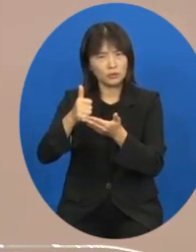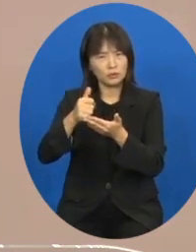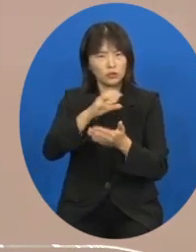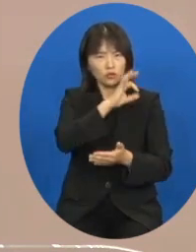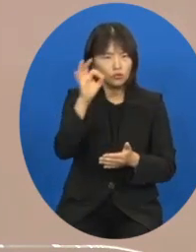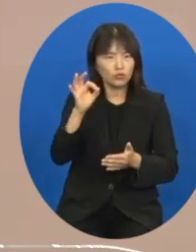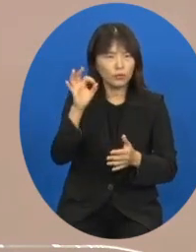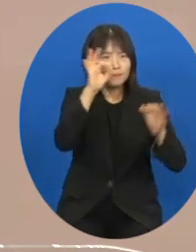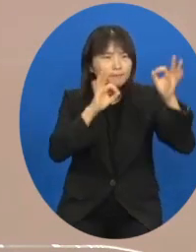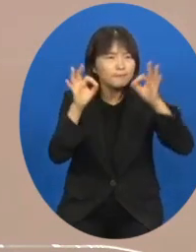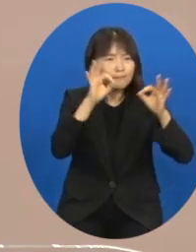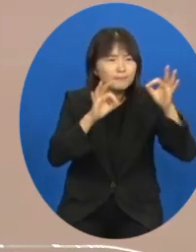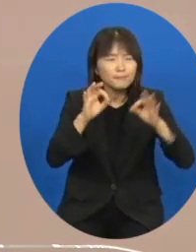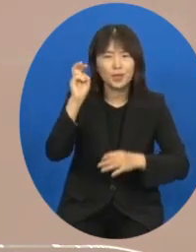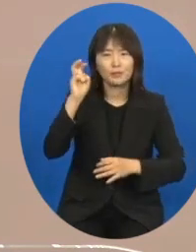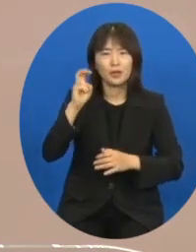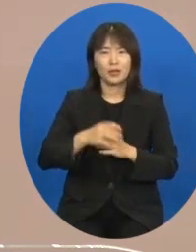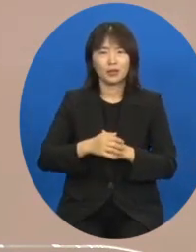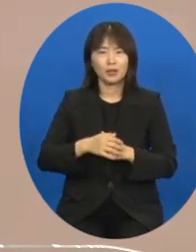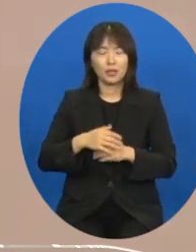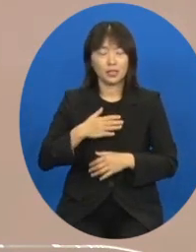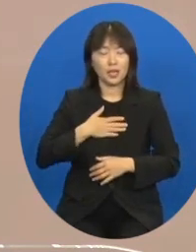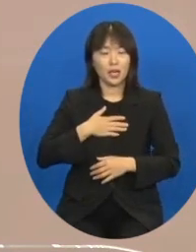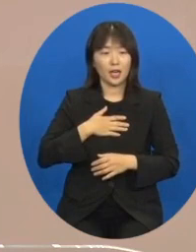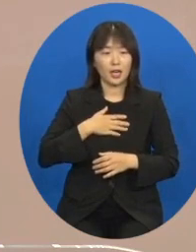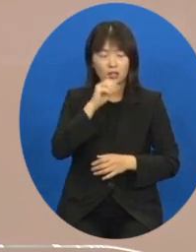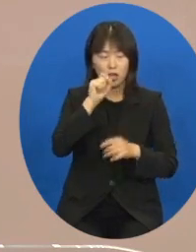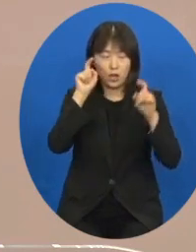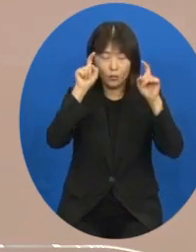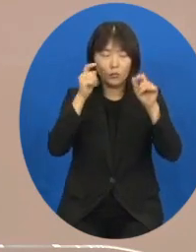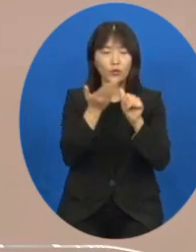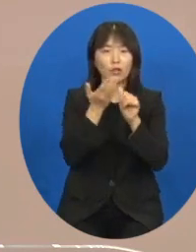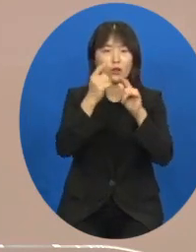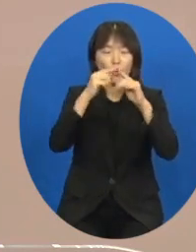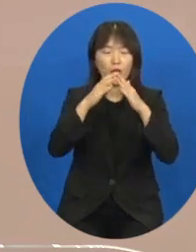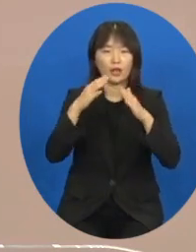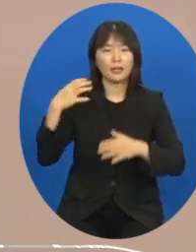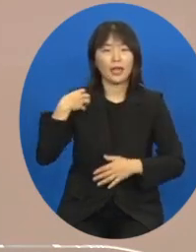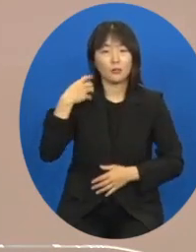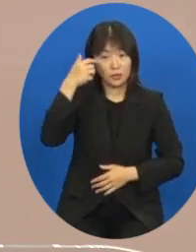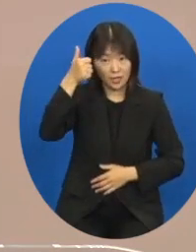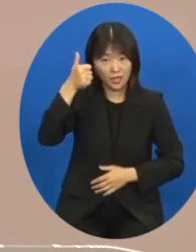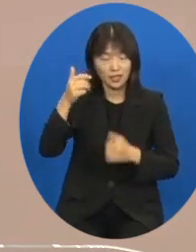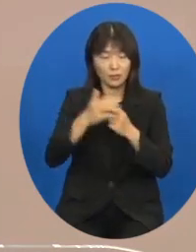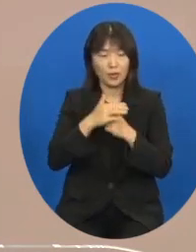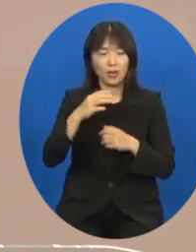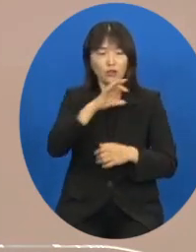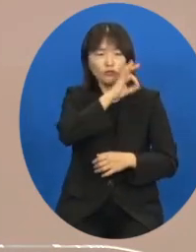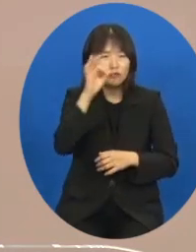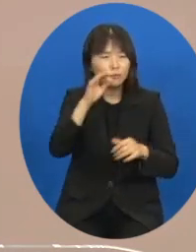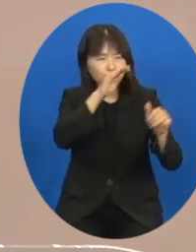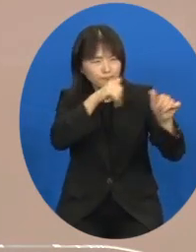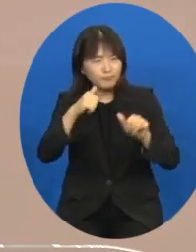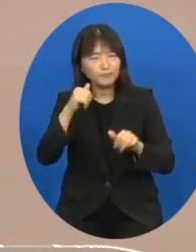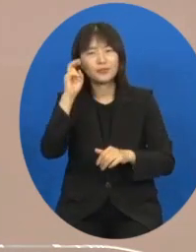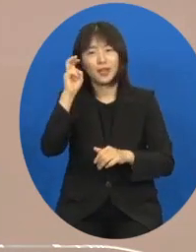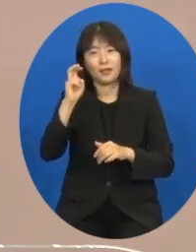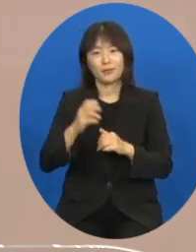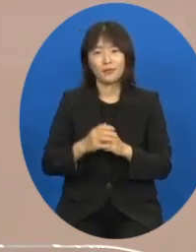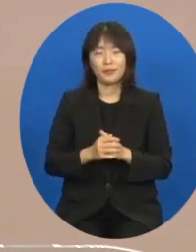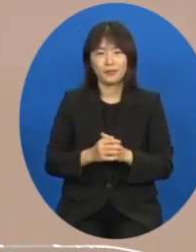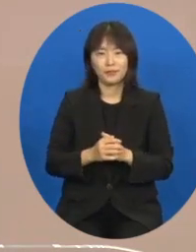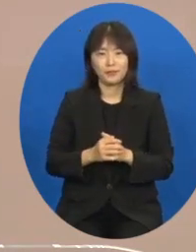찾으실 거예요. 제가 이 교회 담임 목사니까. 그러니까 저부터 부르실 겁니다.